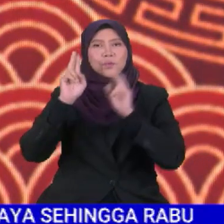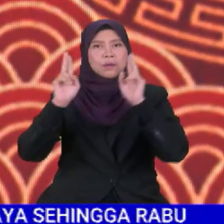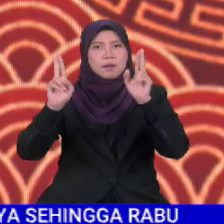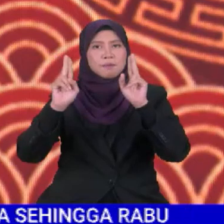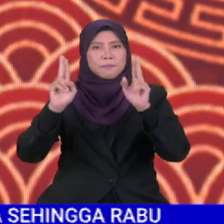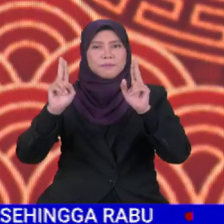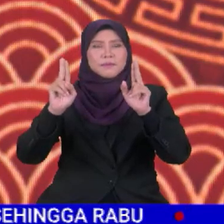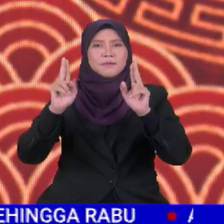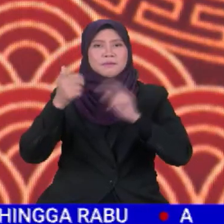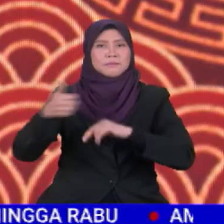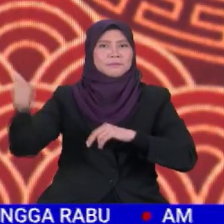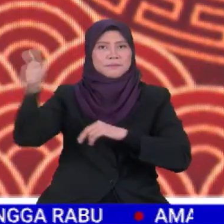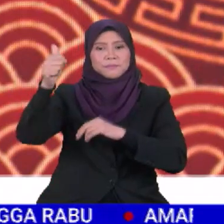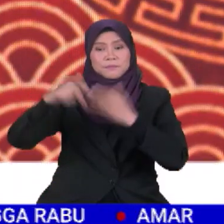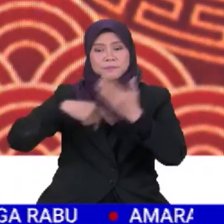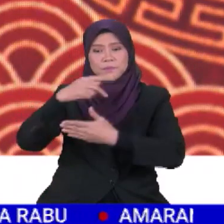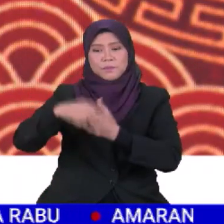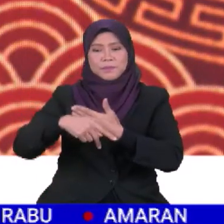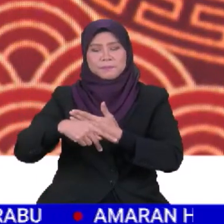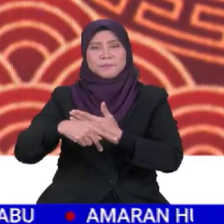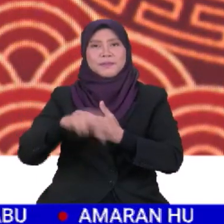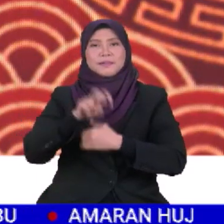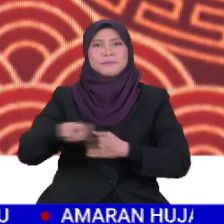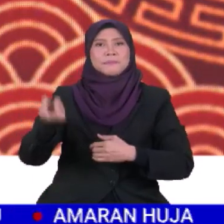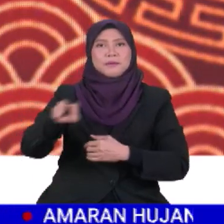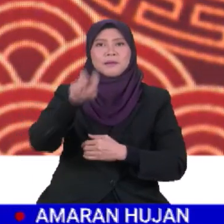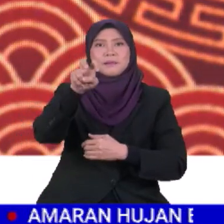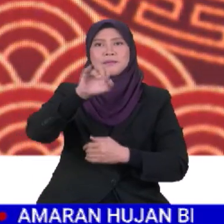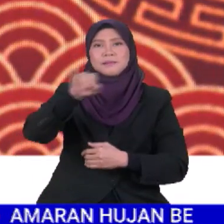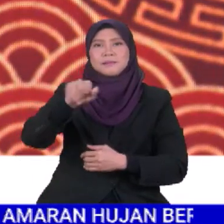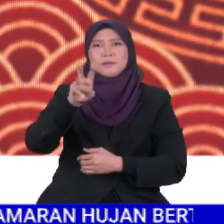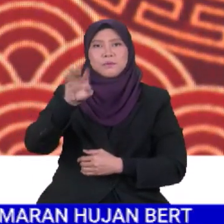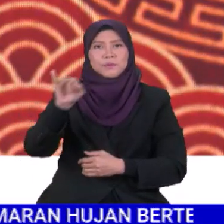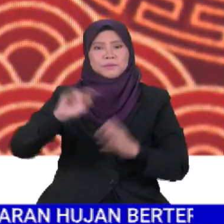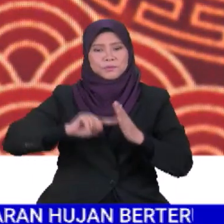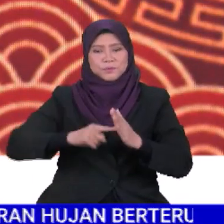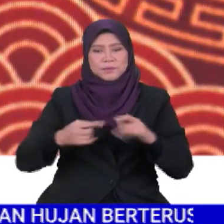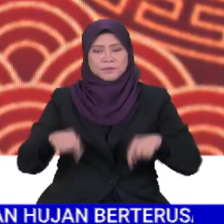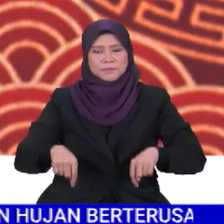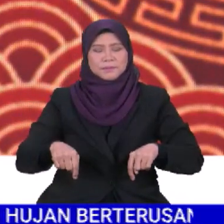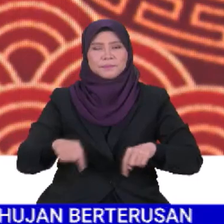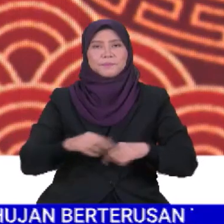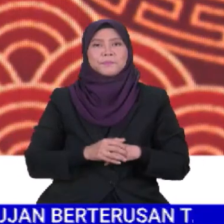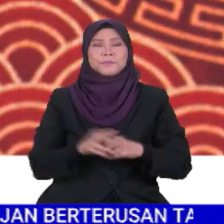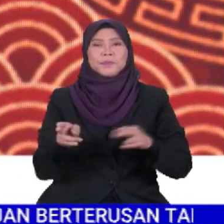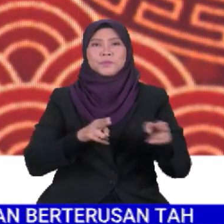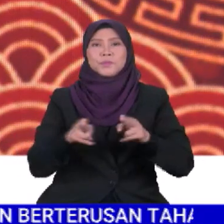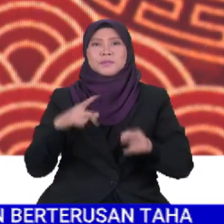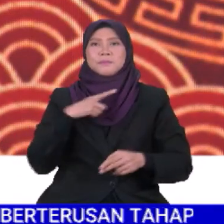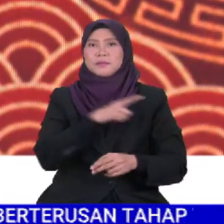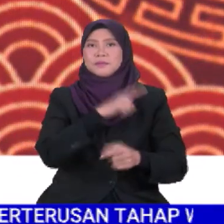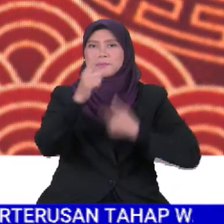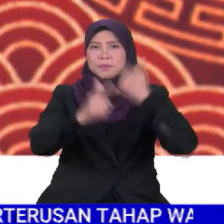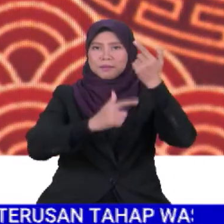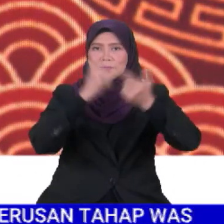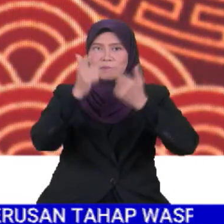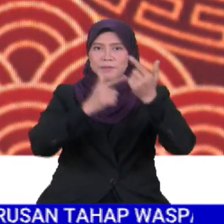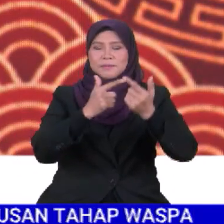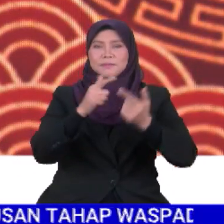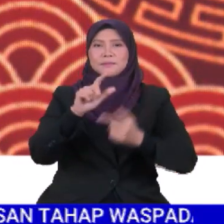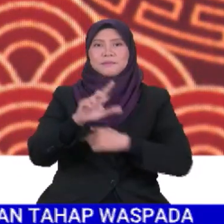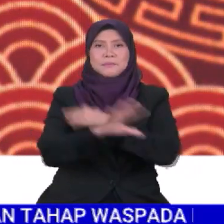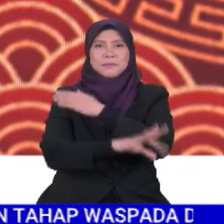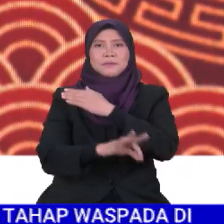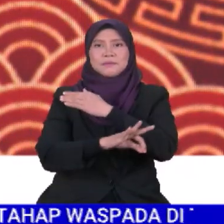pejuang terdahulu menerusi program Prakembara Budaya Jawi yang bermula hari ini. Pengurus Lembaga Pelancongan Negeri 9